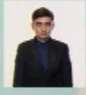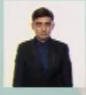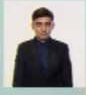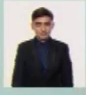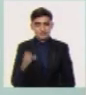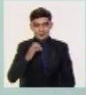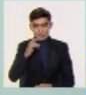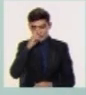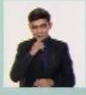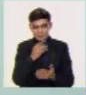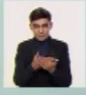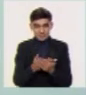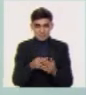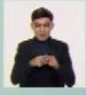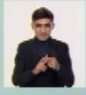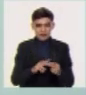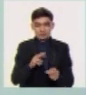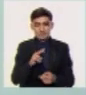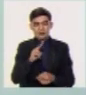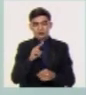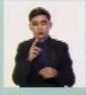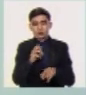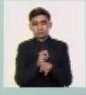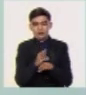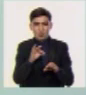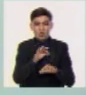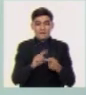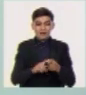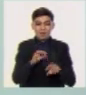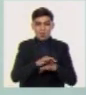Қыркүйектің ортасында бізде коронавирус инфекциялар қалған жоқ ауруханамызда.